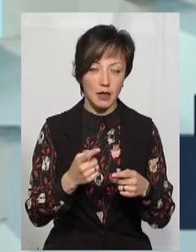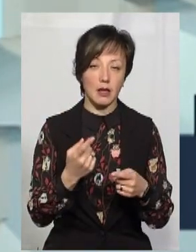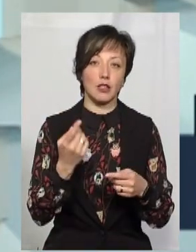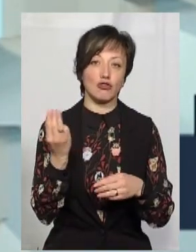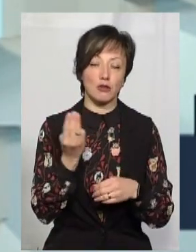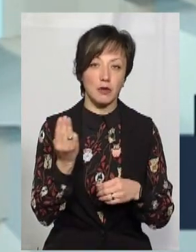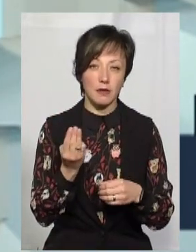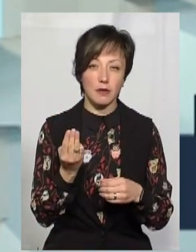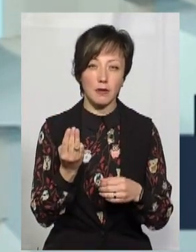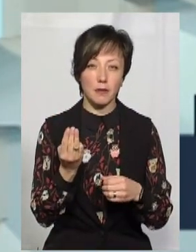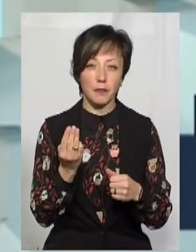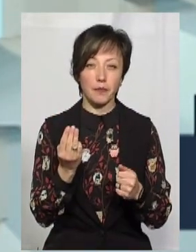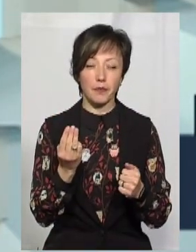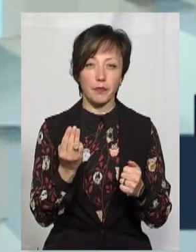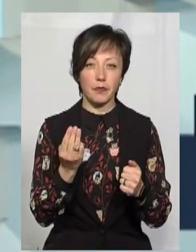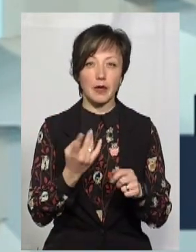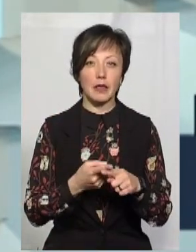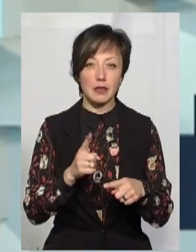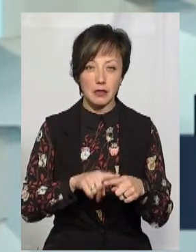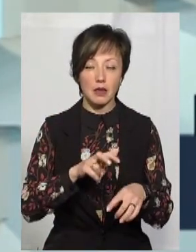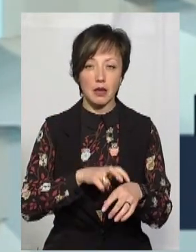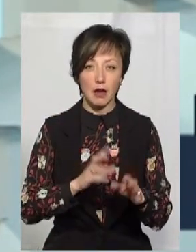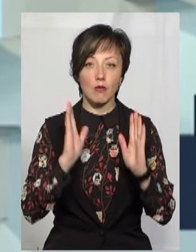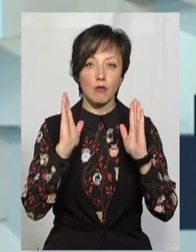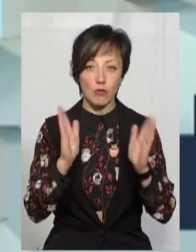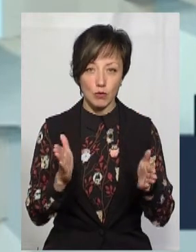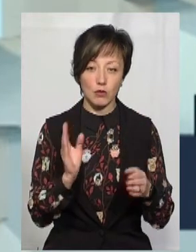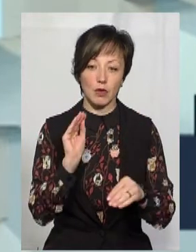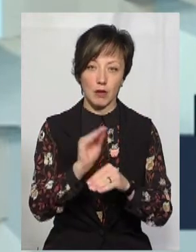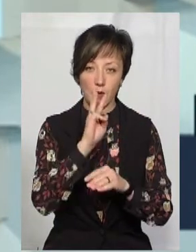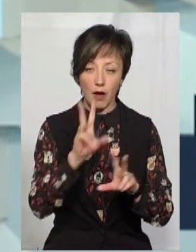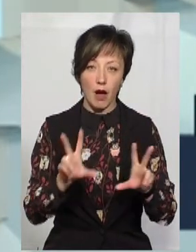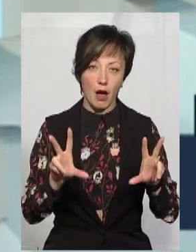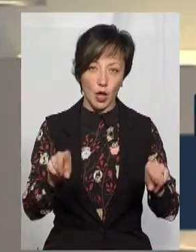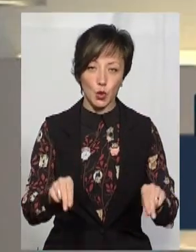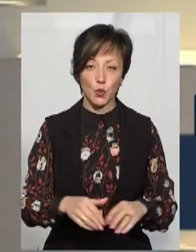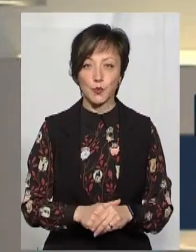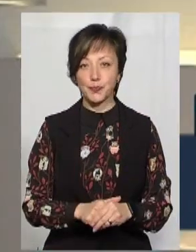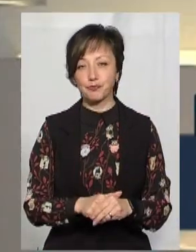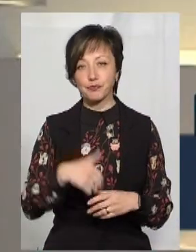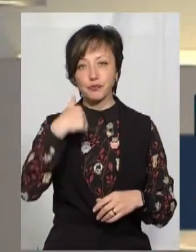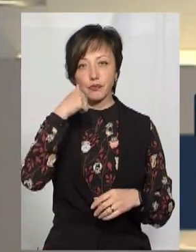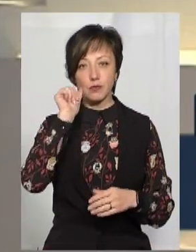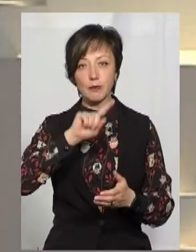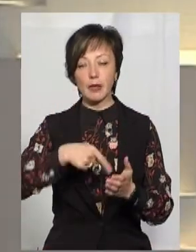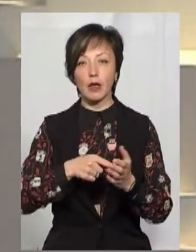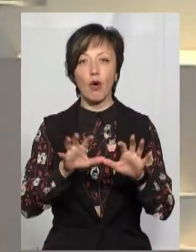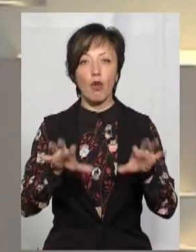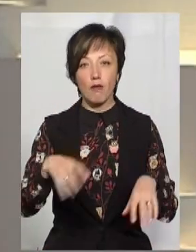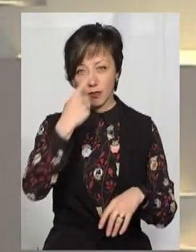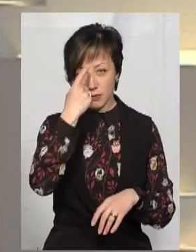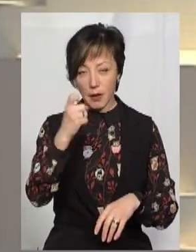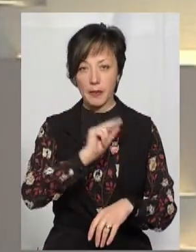лікарня в Шепетівці, оскільки вони надають таку допомогу, от ці лікарі будуть мати цю надбавку. Це я гарантую. От вчора Хмельницький міський голова повідомив,